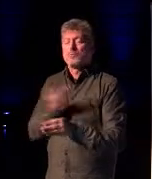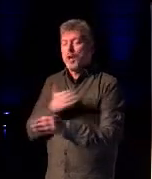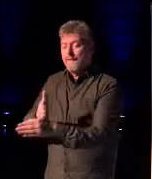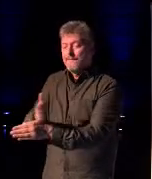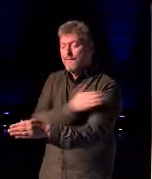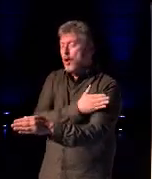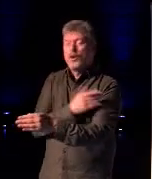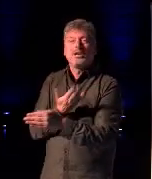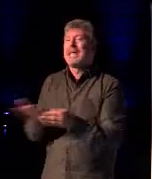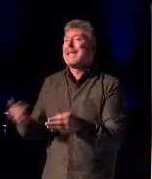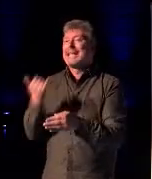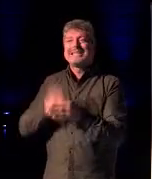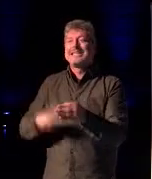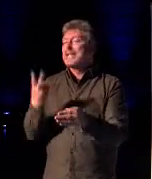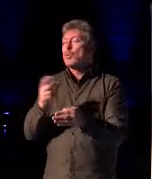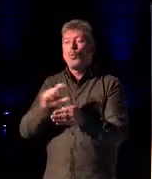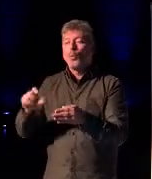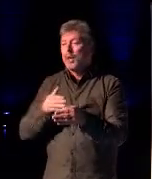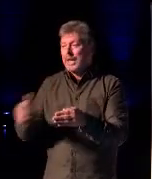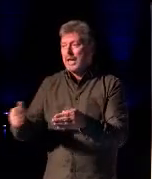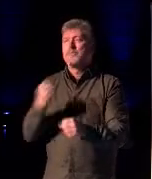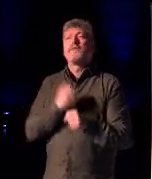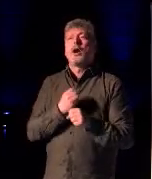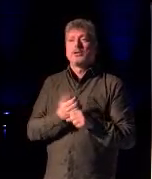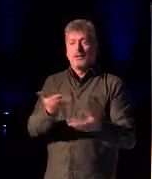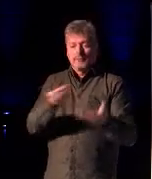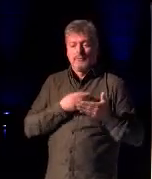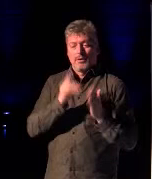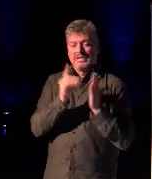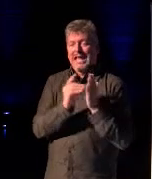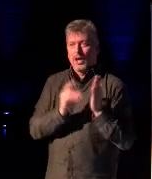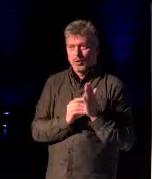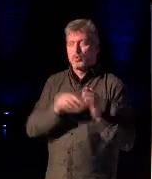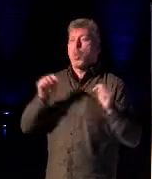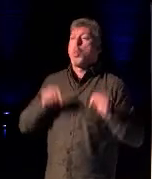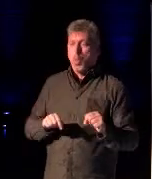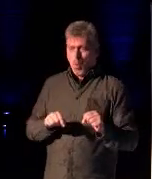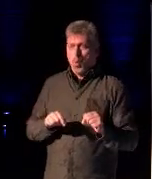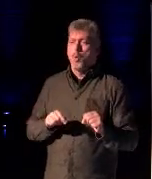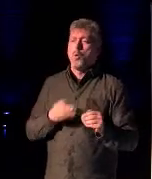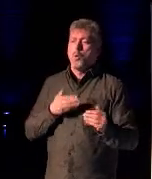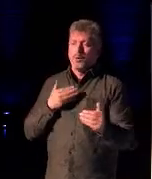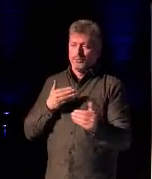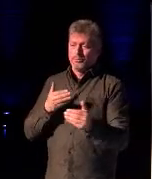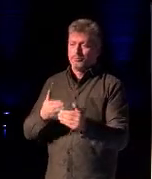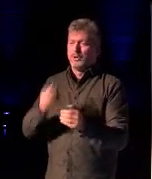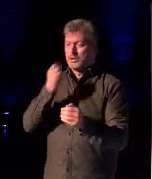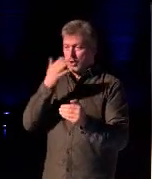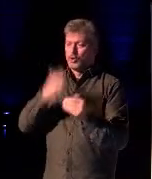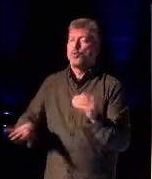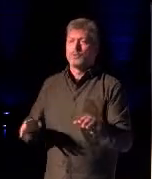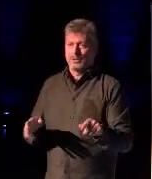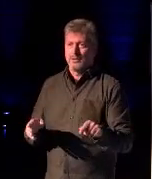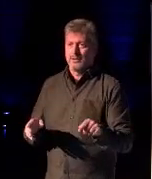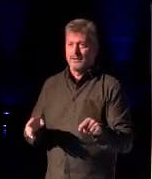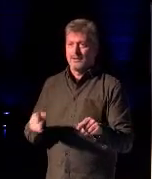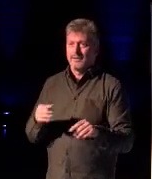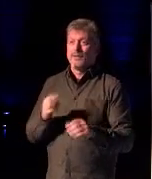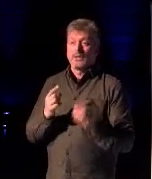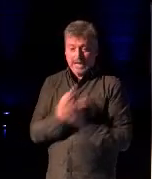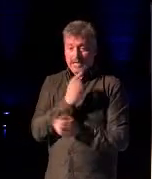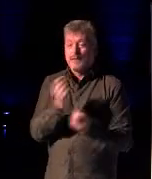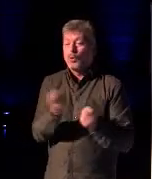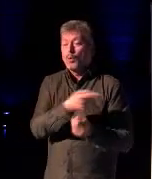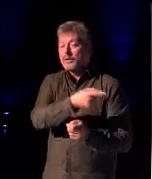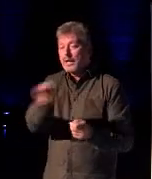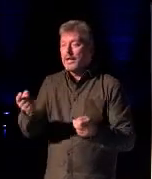bare de siste to ukene, men faktisk fra diagnosen, nå går det mot slutten, er bestemt. Og sånn gjelder det på de her også. Og for noen av de her kan det